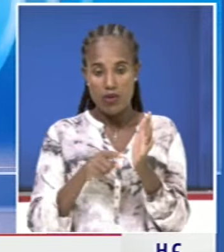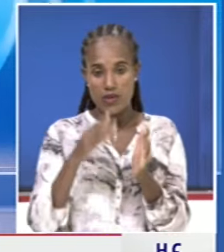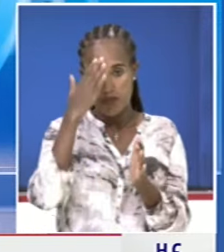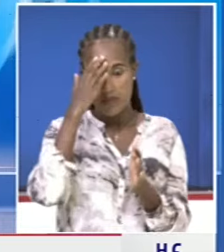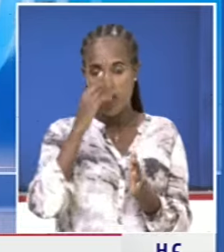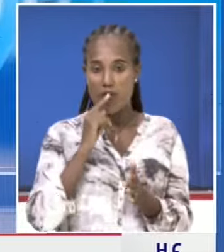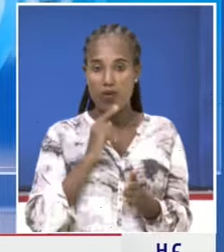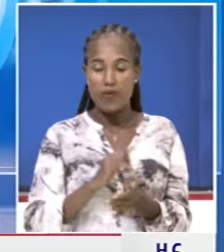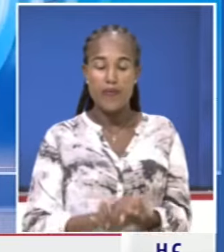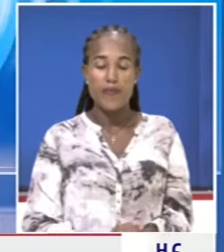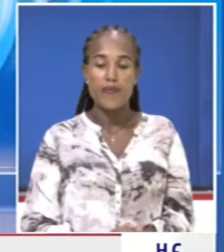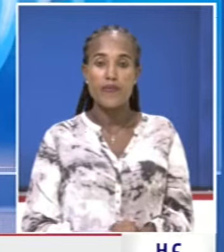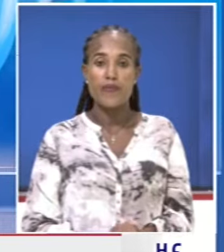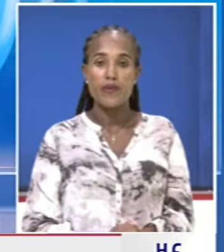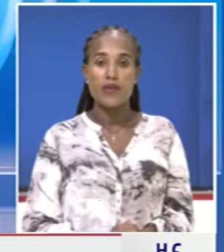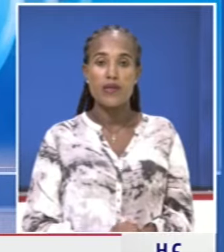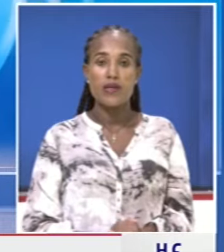ነው።